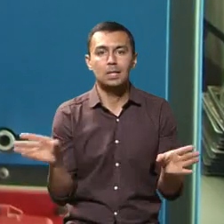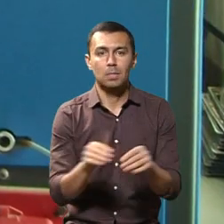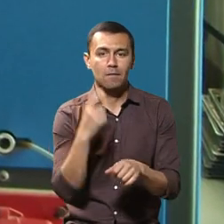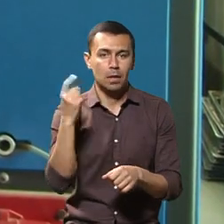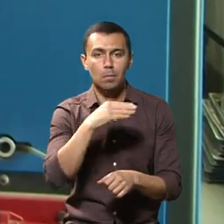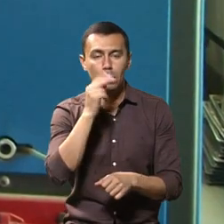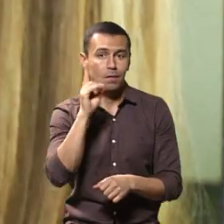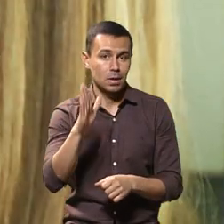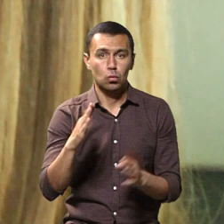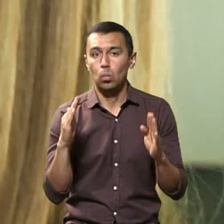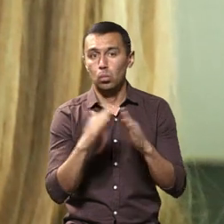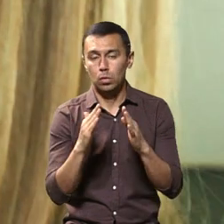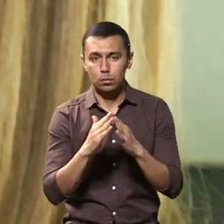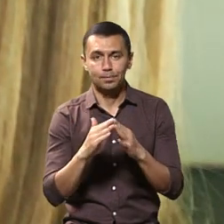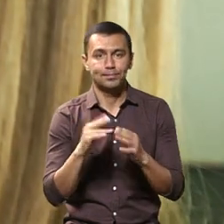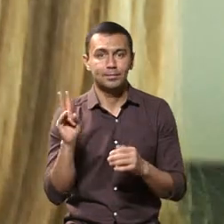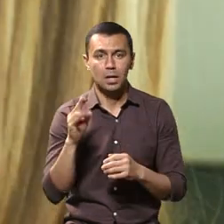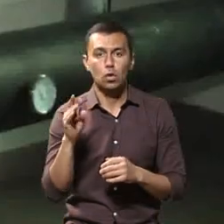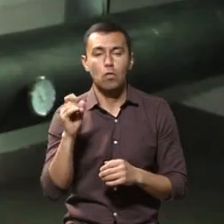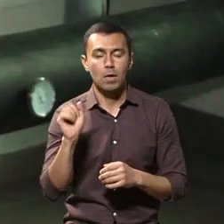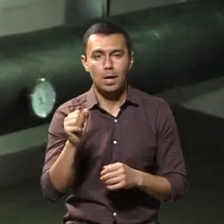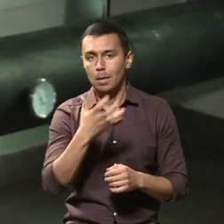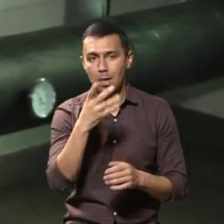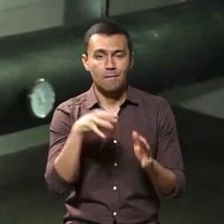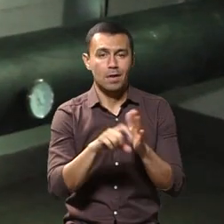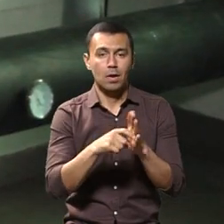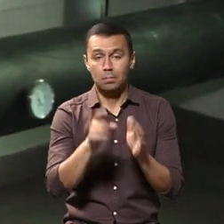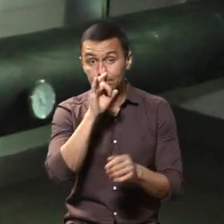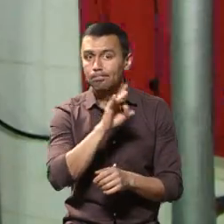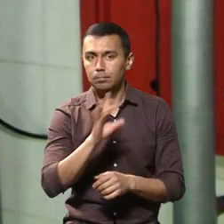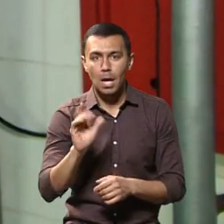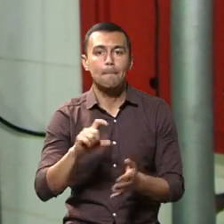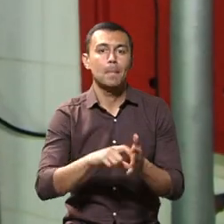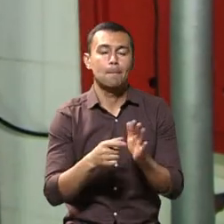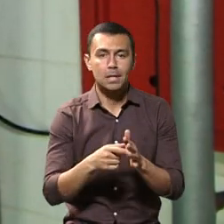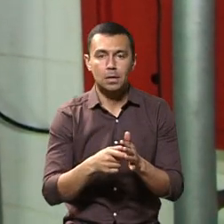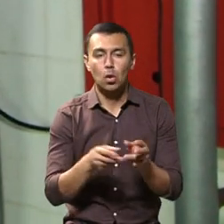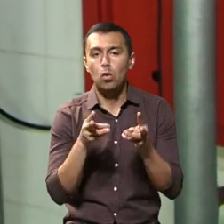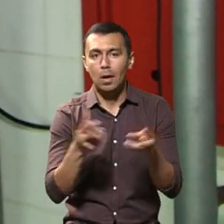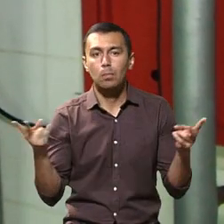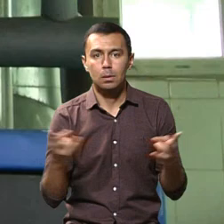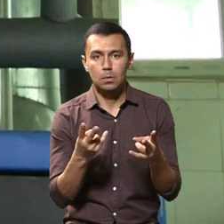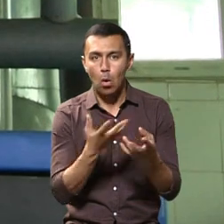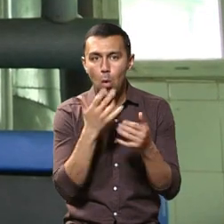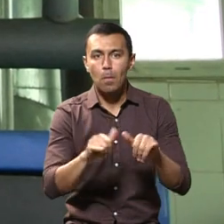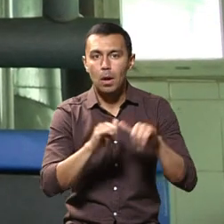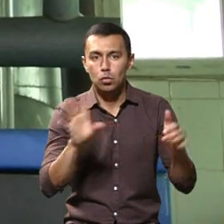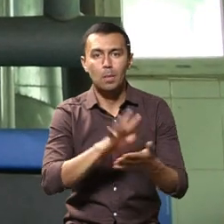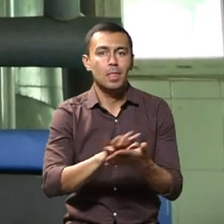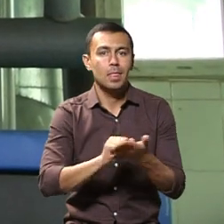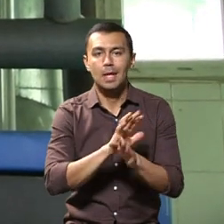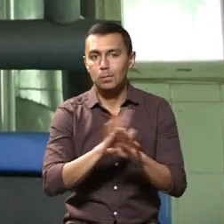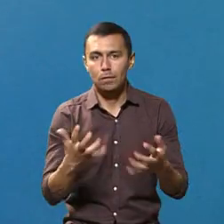співвласників багатоквартирного будинку Наталія Жаркова, тепла в квартирах не буде, а приміщення котельні потрібно обігріти, щоб не